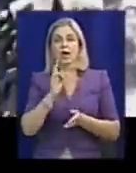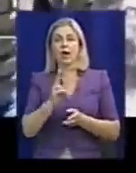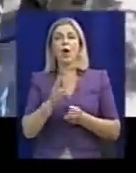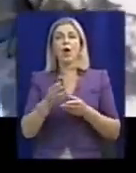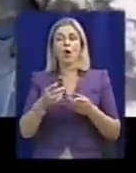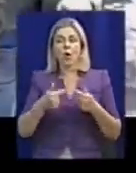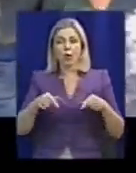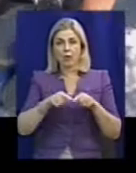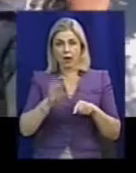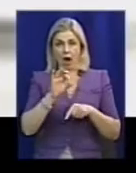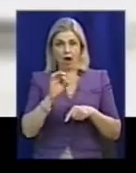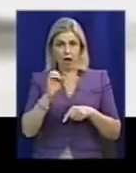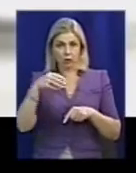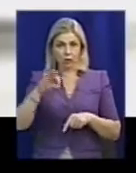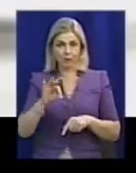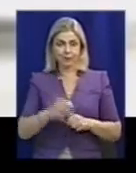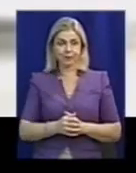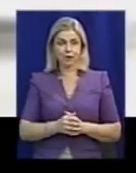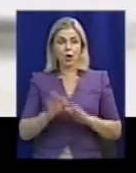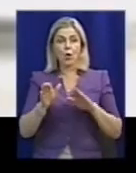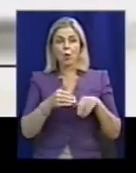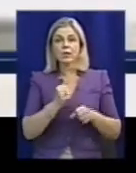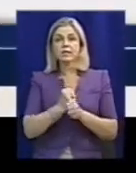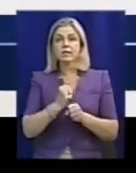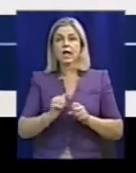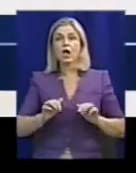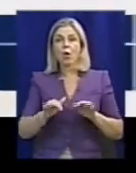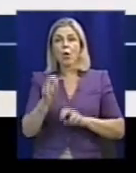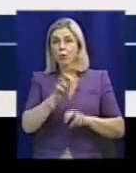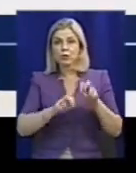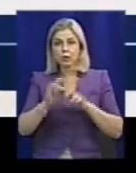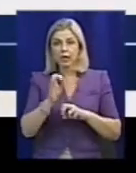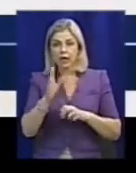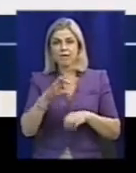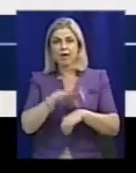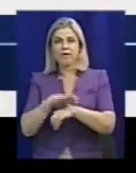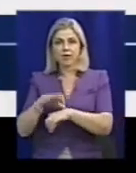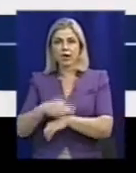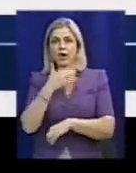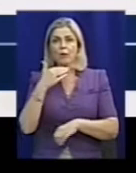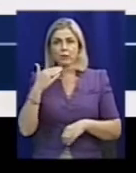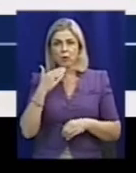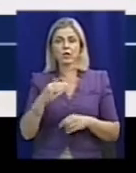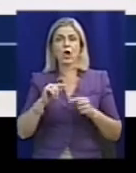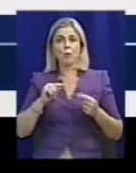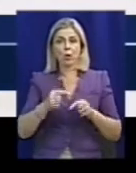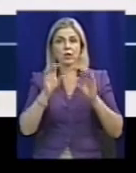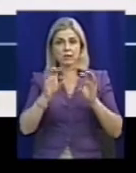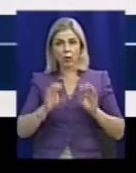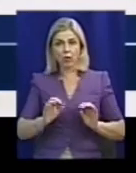на сході України. Після проведених обшуків у них вилучено численні підтвердження їх протиправної діяльності,